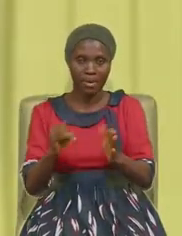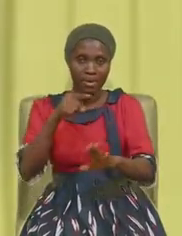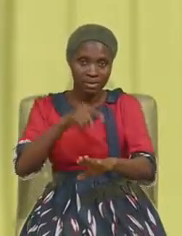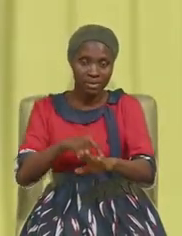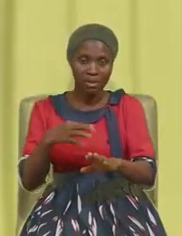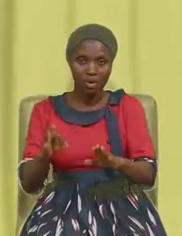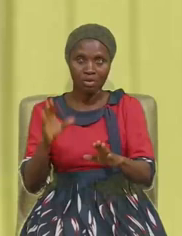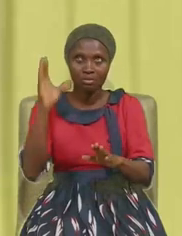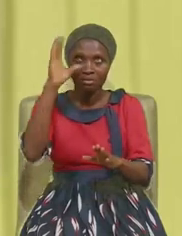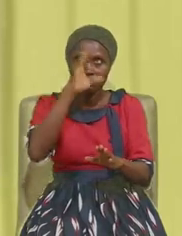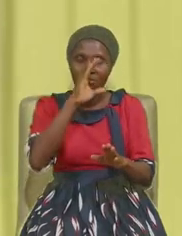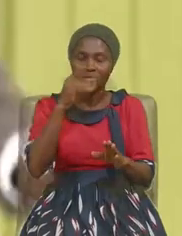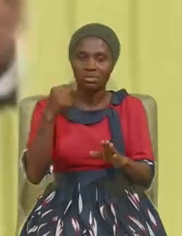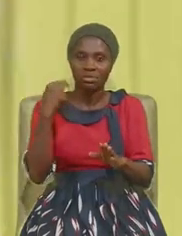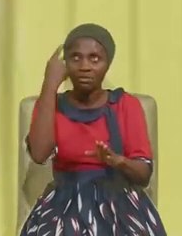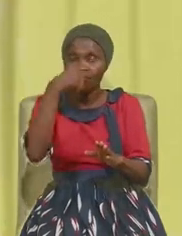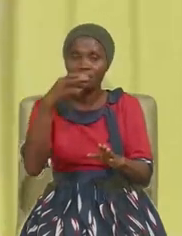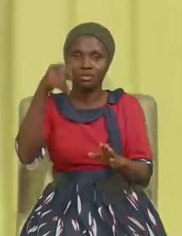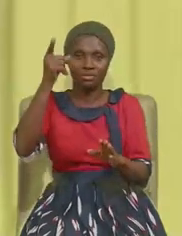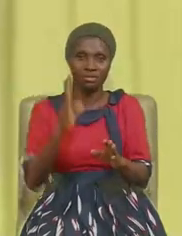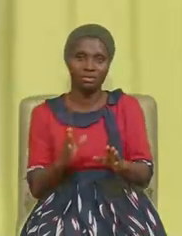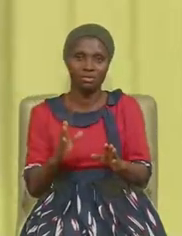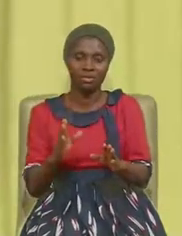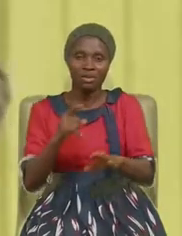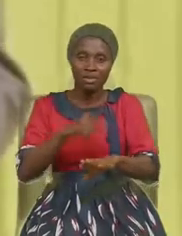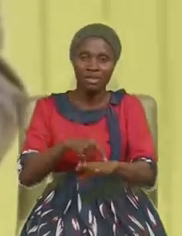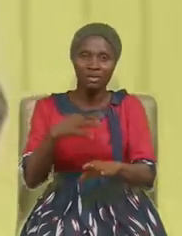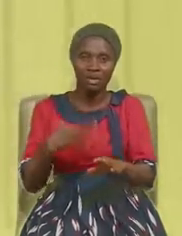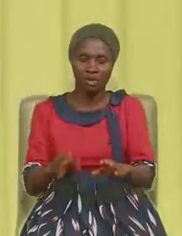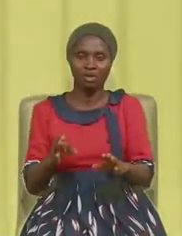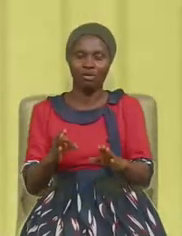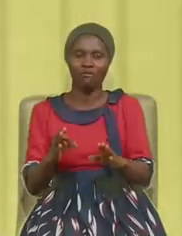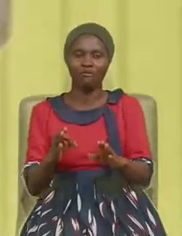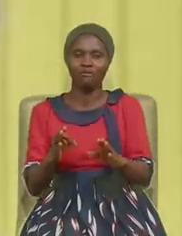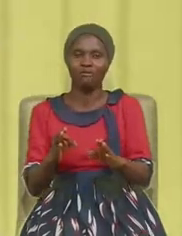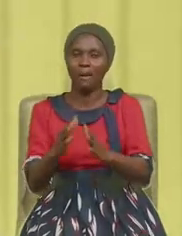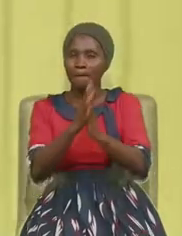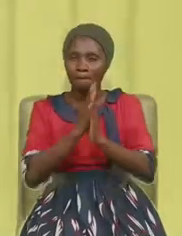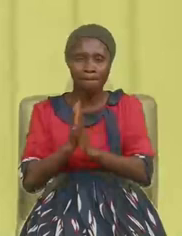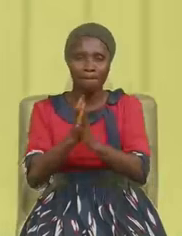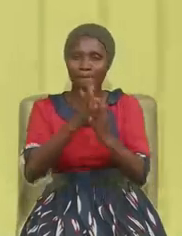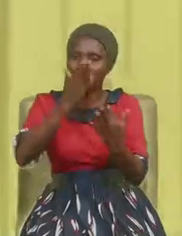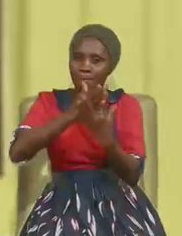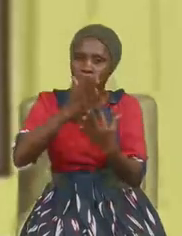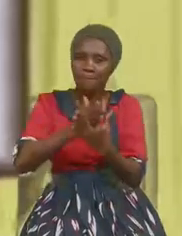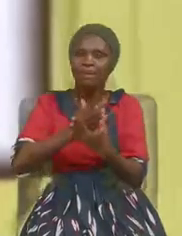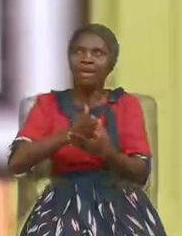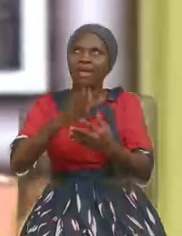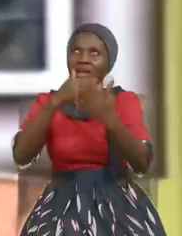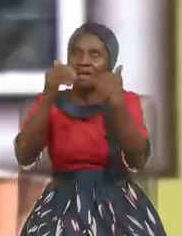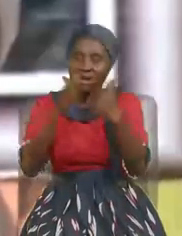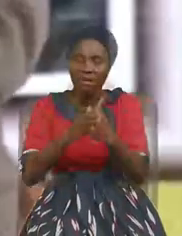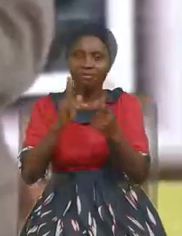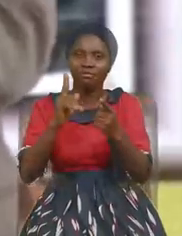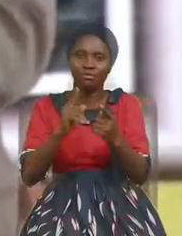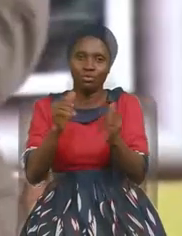du Seigneur, une période pour bombarder le ciel par tes requêtes, afin que tous les problèmes de ta